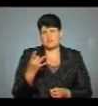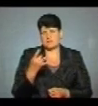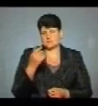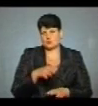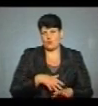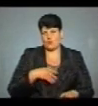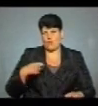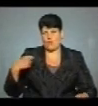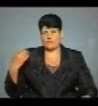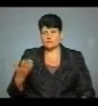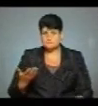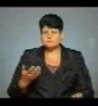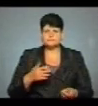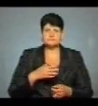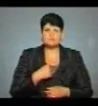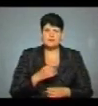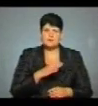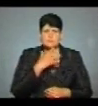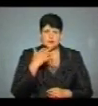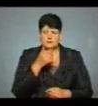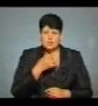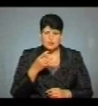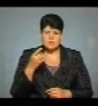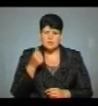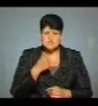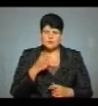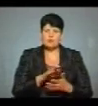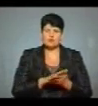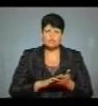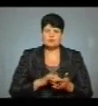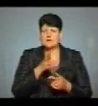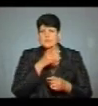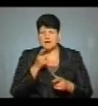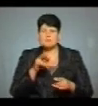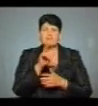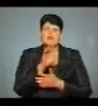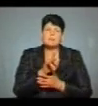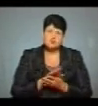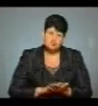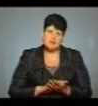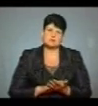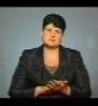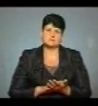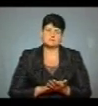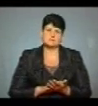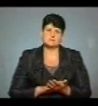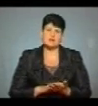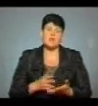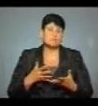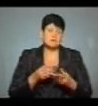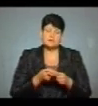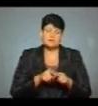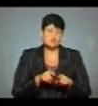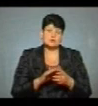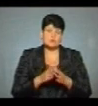ми багато разів вже продовжували терміни, вибачалися, але впливу на цю ситуацію